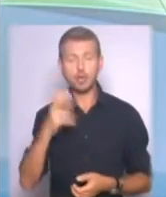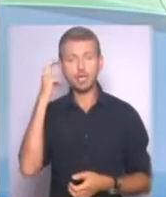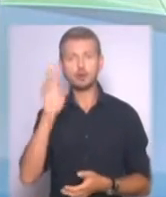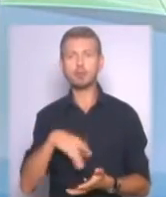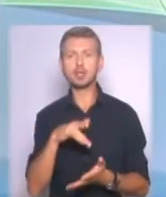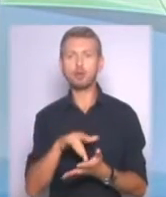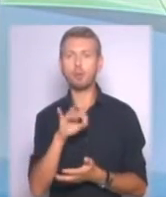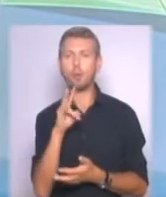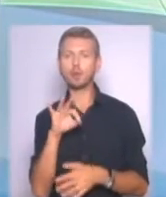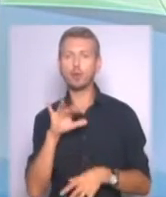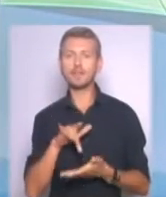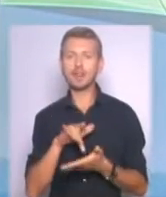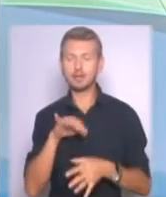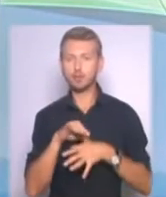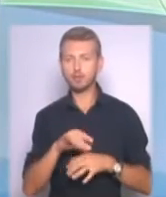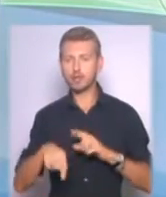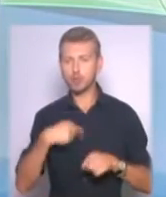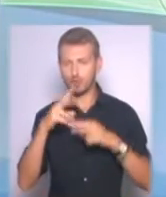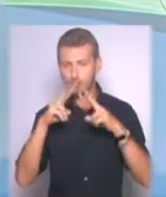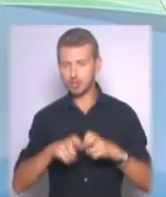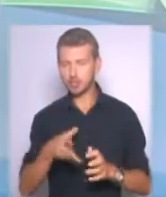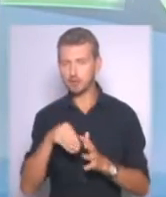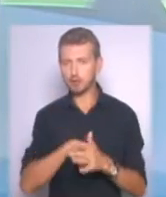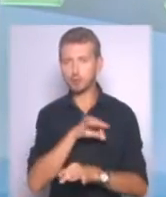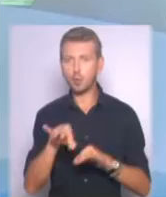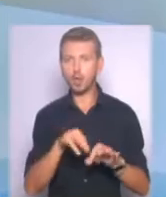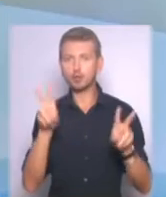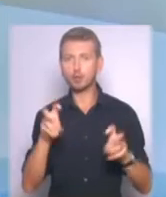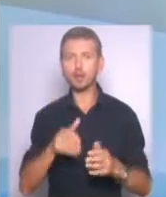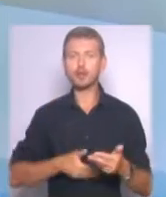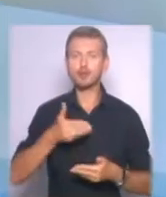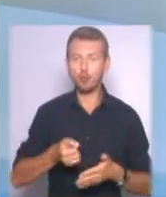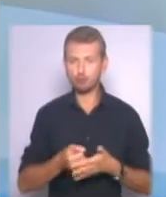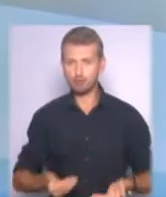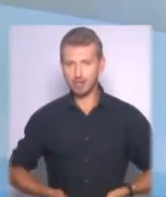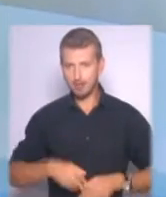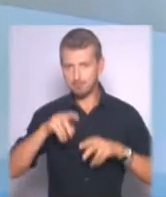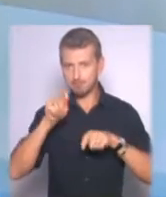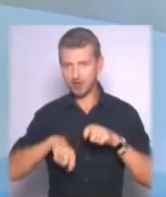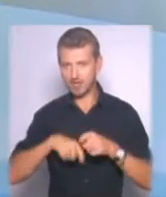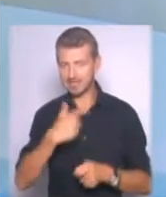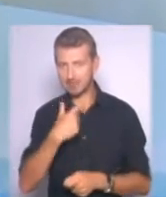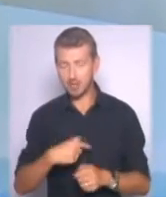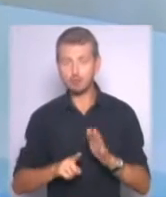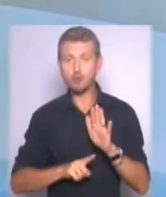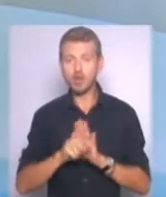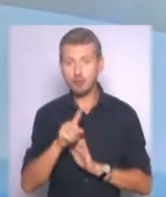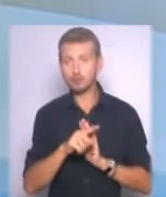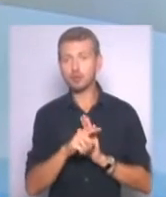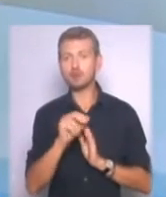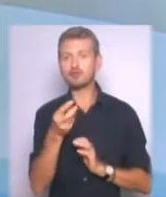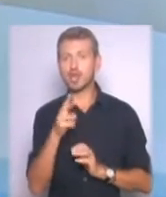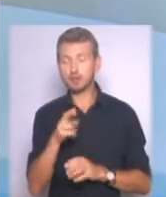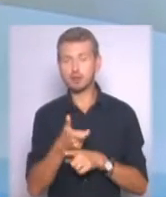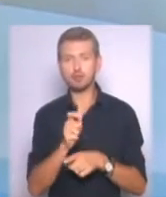міському онкоцентрі провели чергове обстеження в рамках проєкту «Крок до життя. Перевір себе». З початку червня понад 4,5 тисячі людей